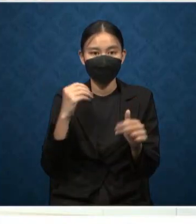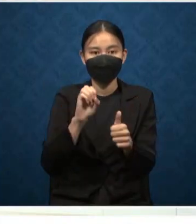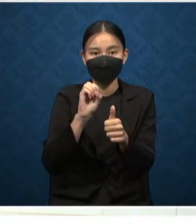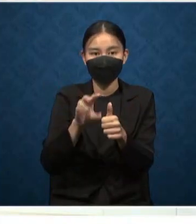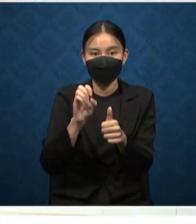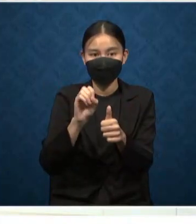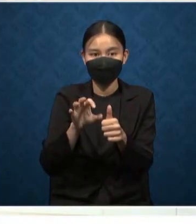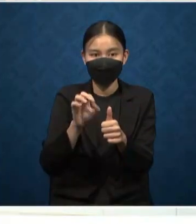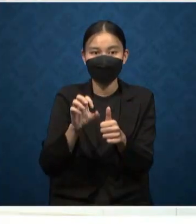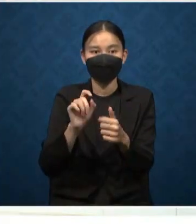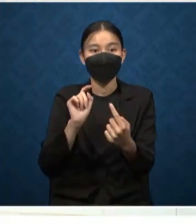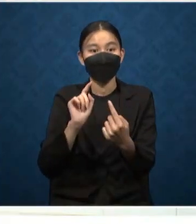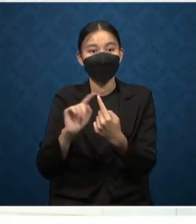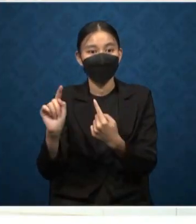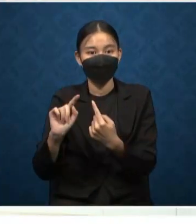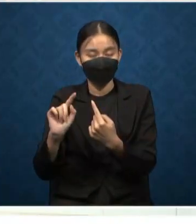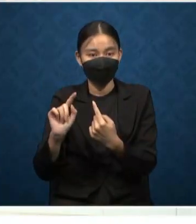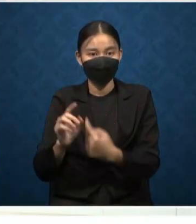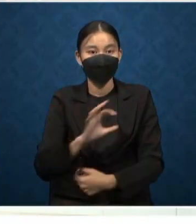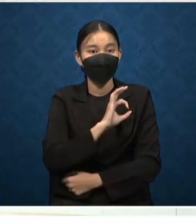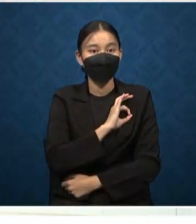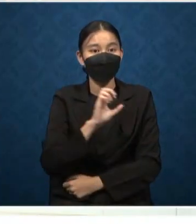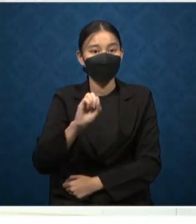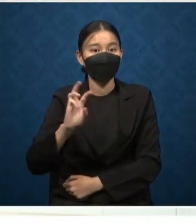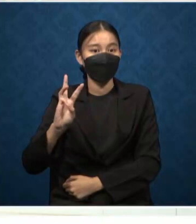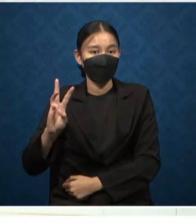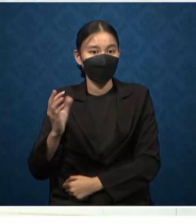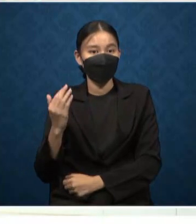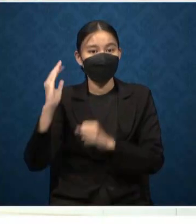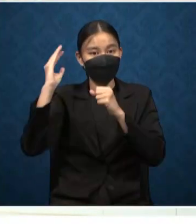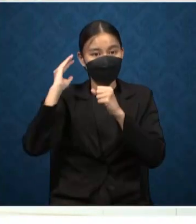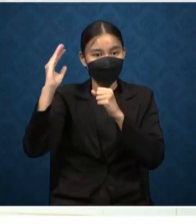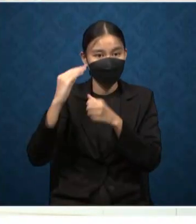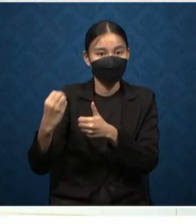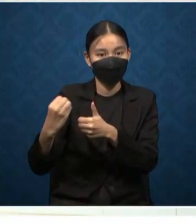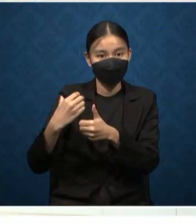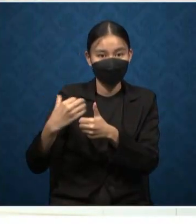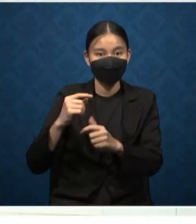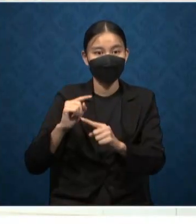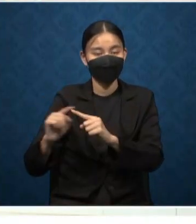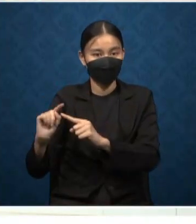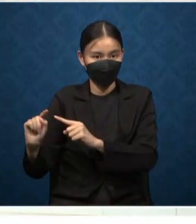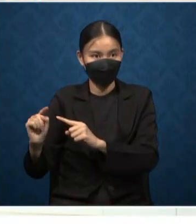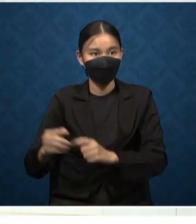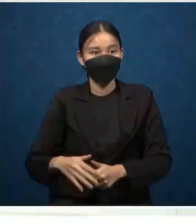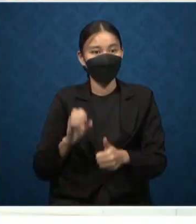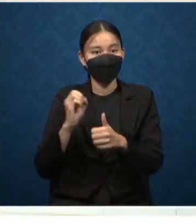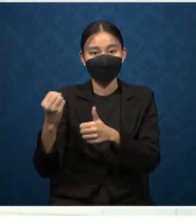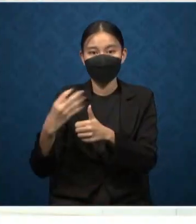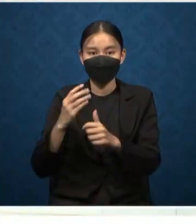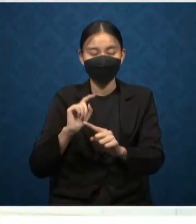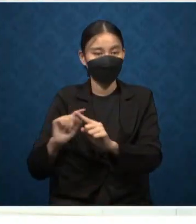อแ่รวม ในส่นองทานมาชิกซึ่ ได้ม้อ เหนอนะ แนะนำ ต่าง-